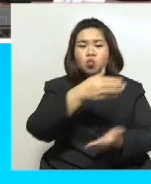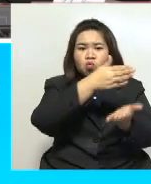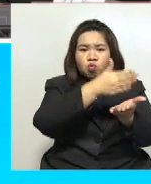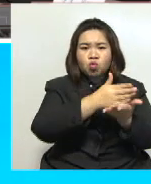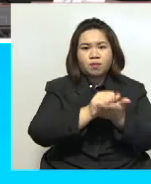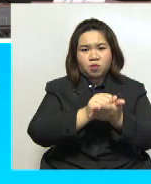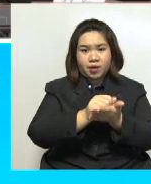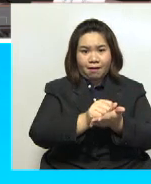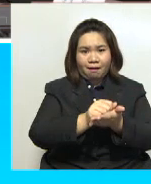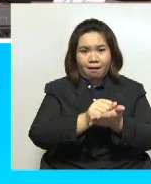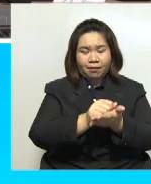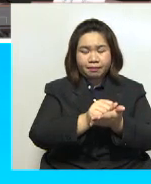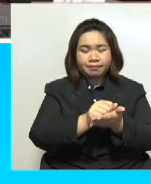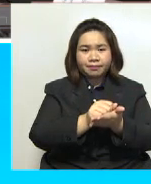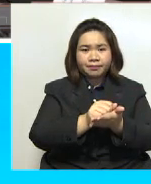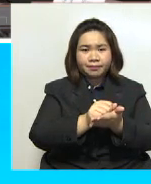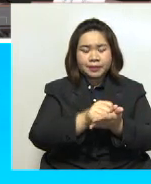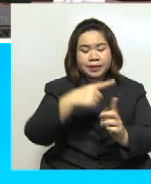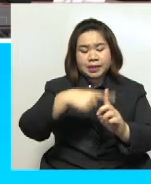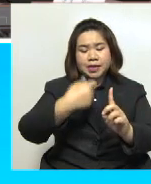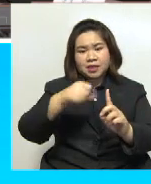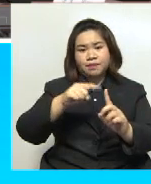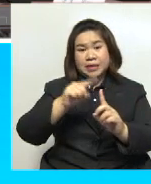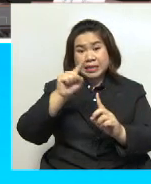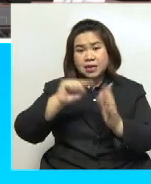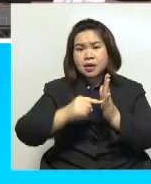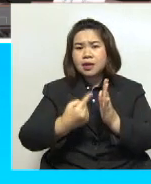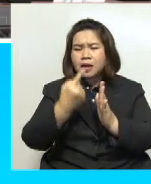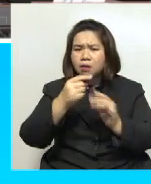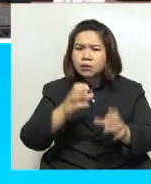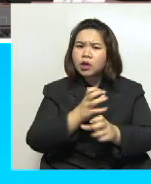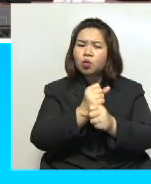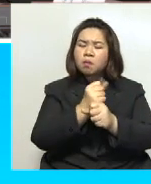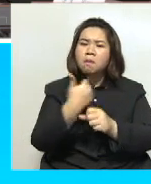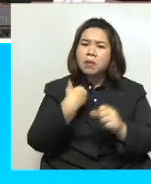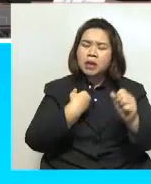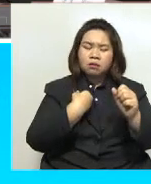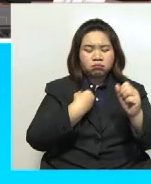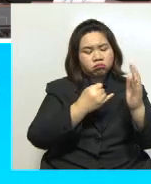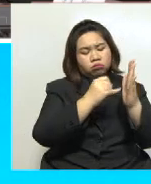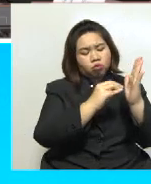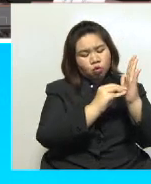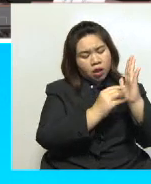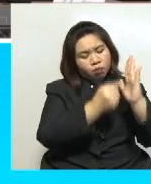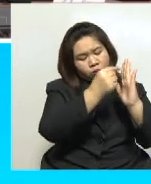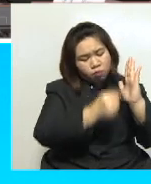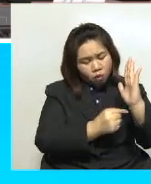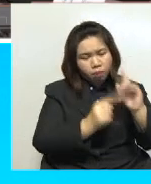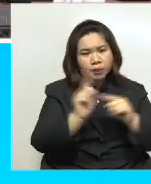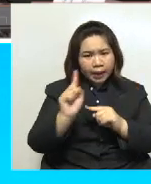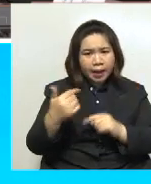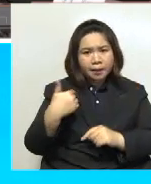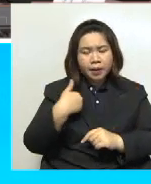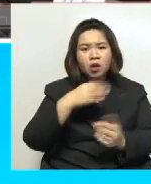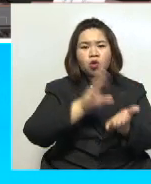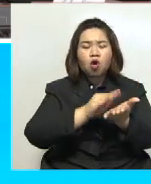อยหยุดเรื่องของการออกวิ่งให้บริการตั้งแต่วันที่1ตุลาคมนี้สรุปแล้วแต่ละหมวดมีหมวดไหนบ้างแล้วก็มีจำนวนคันอยู่จำนวนเท่าไหร่ค